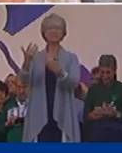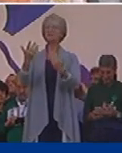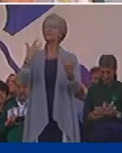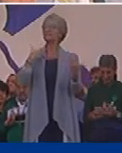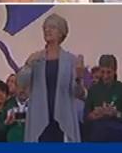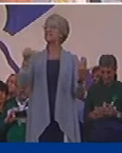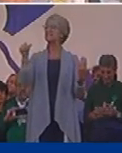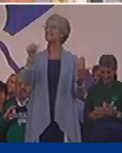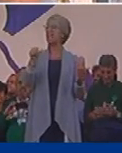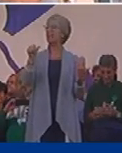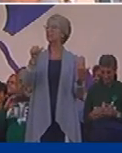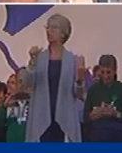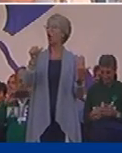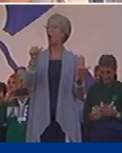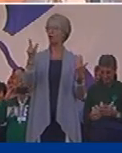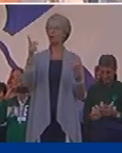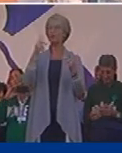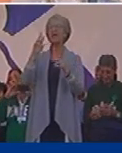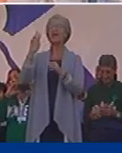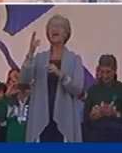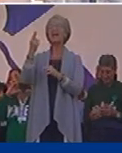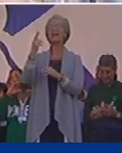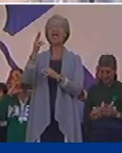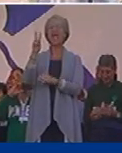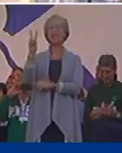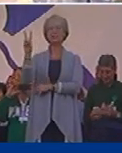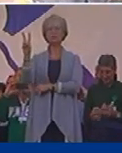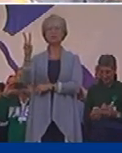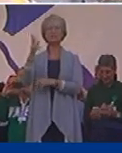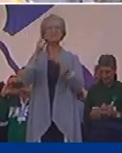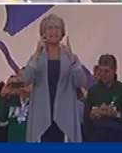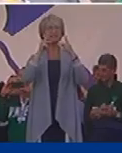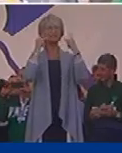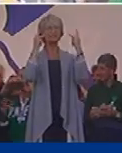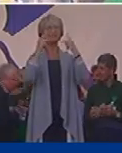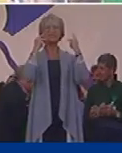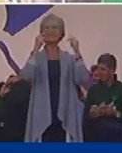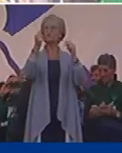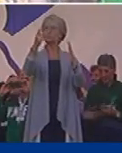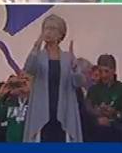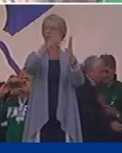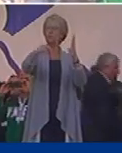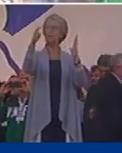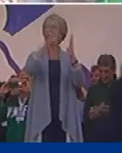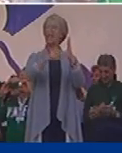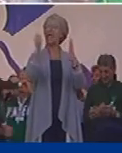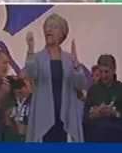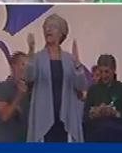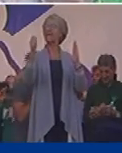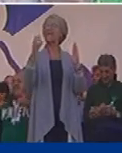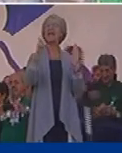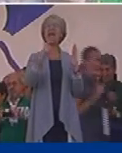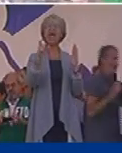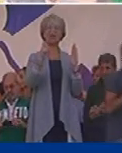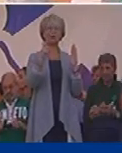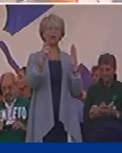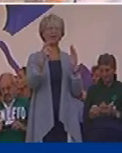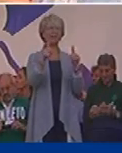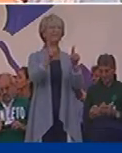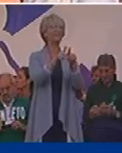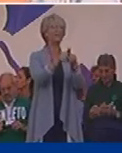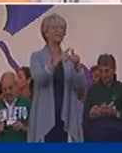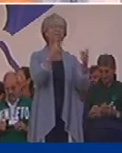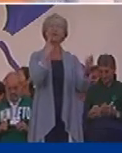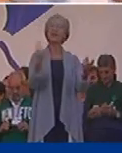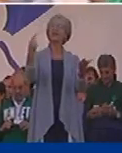Santoro su Rai 2. Siate felici di pagare il canone, fratelli, perché torna